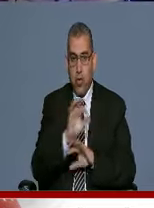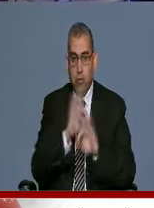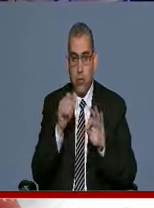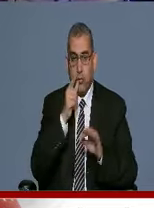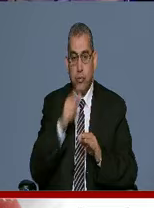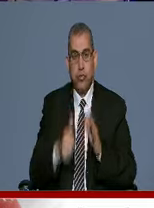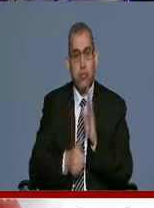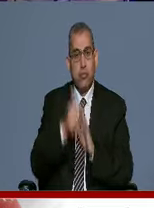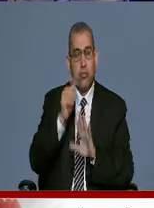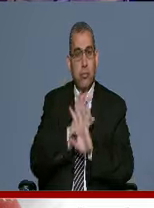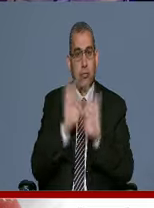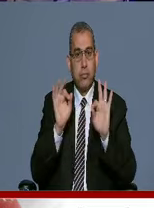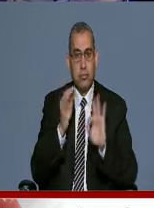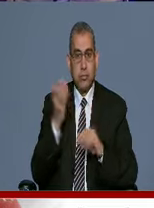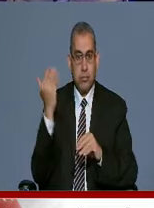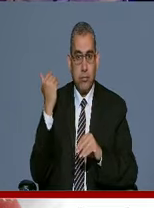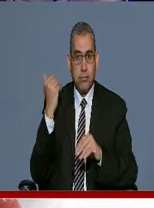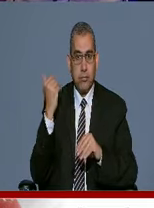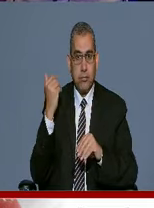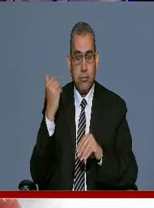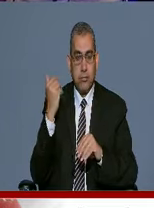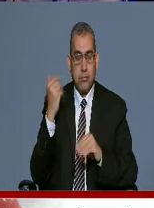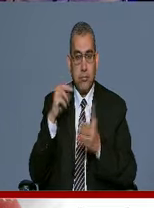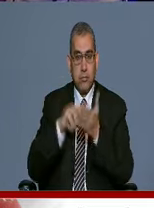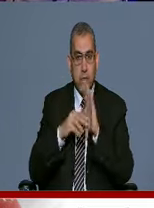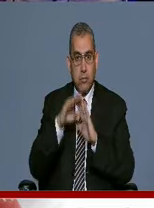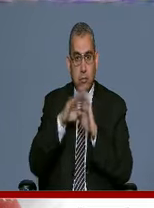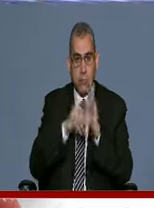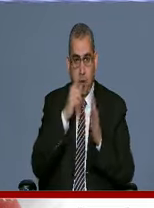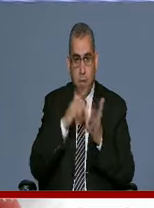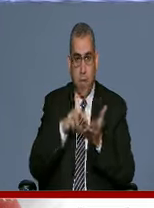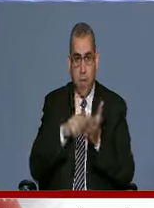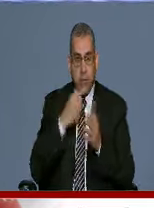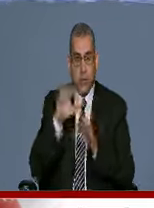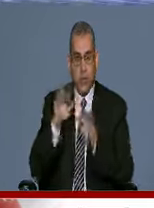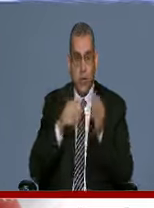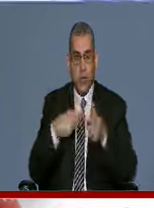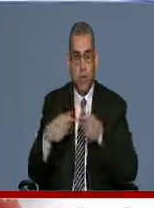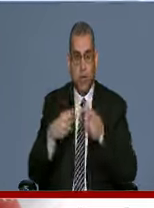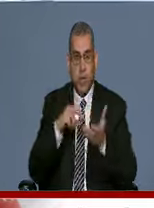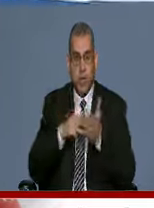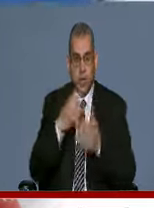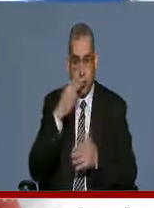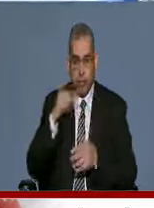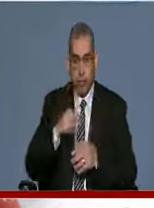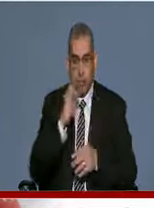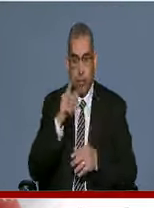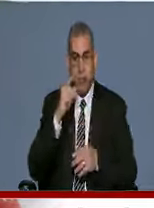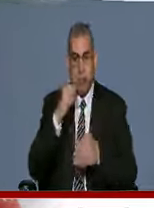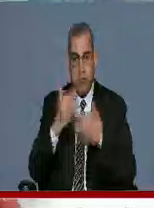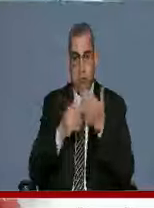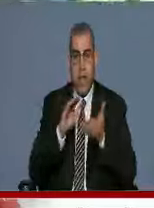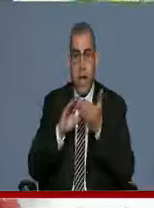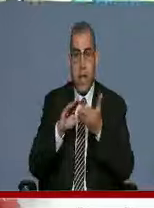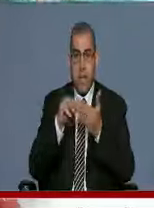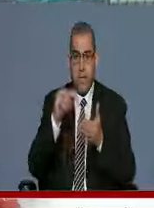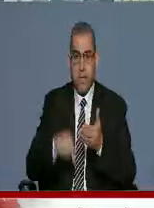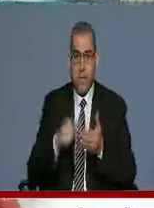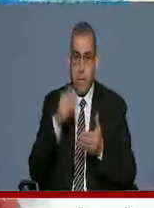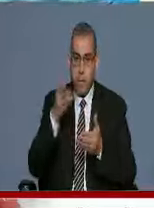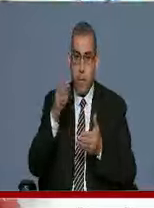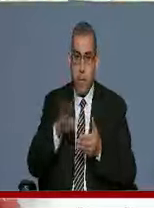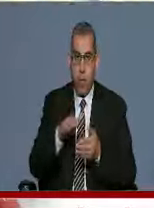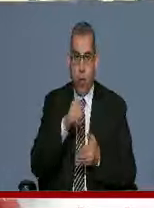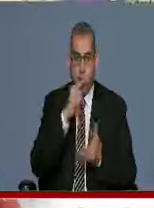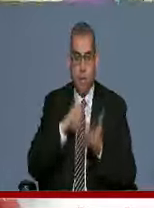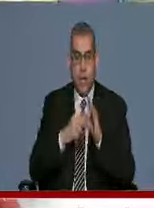ونجحنا فعليا في الجينوم ده سيادتك، أثناء التفقد سيادتك هتشوفه، وبعض الخدمات الأخرى برضو موجودة.